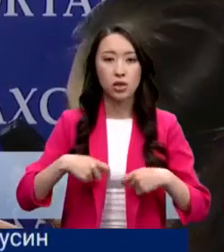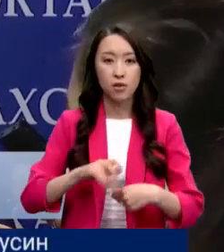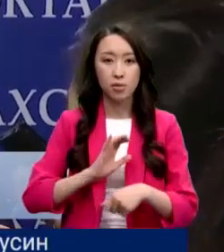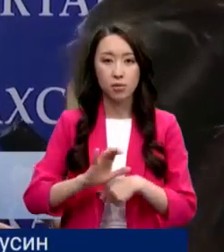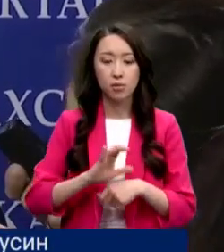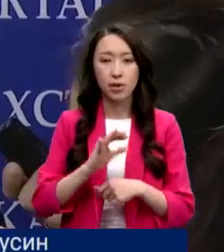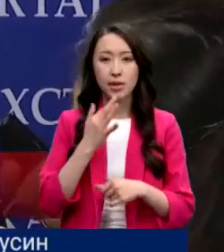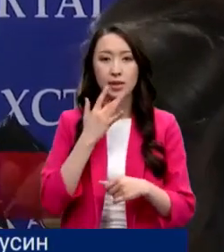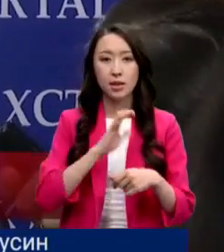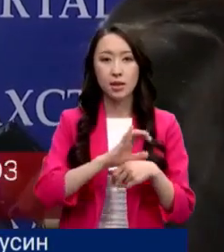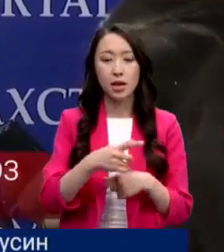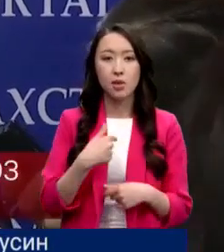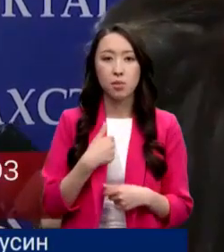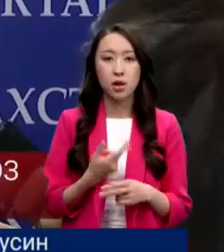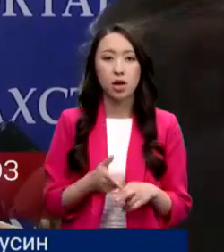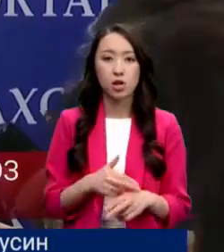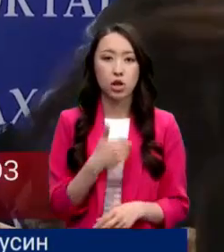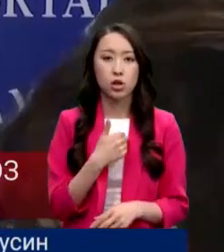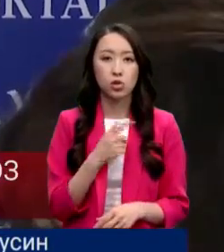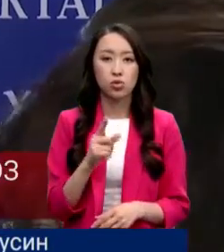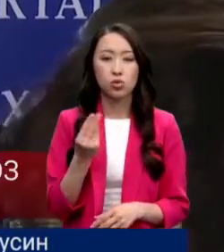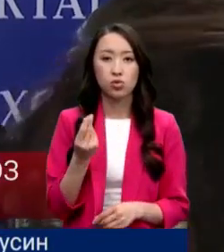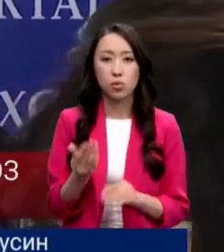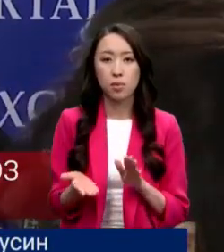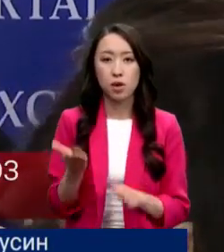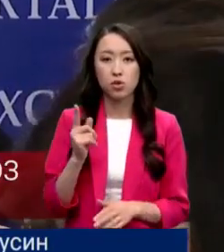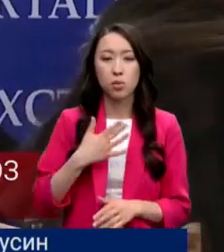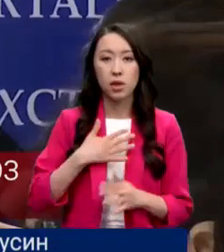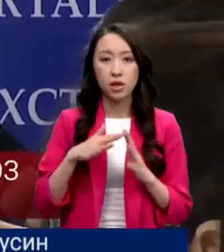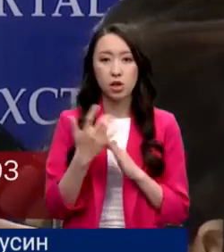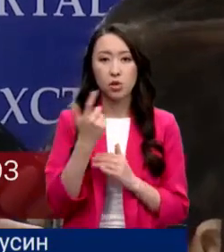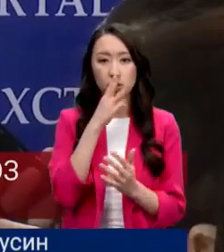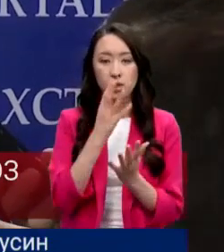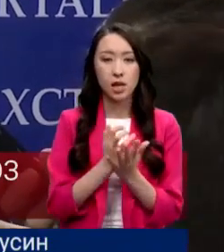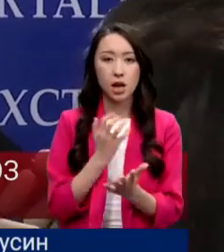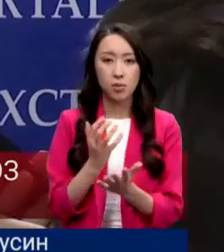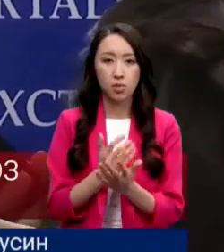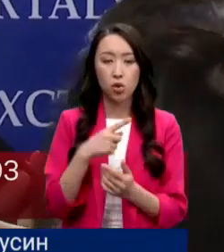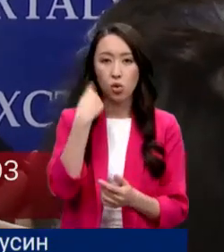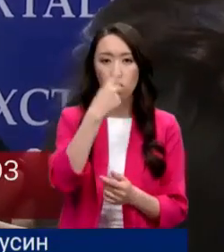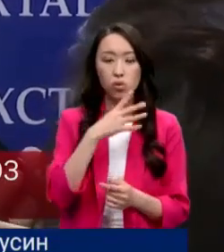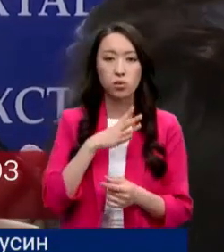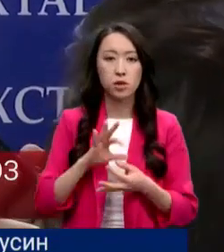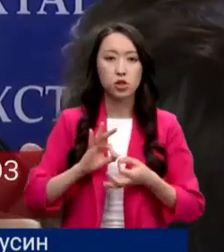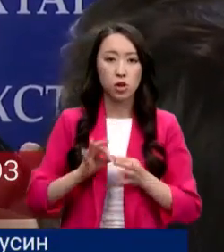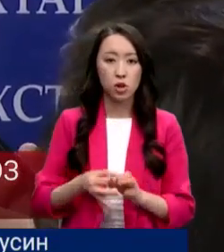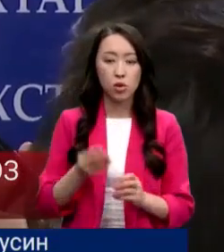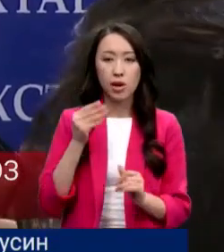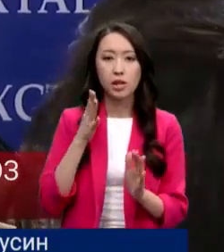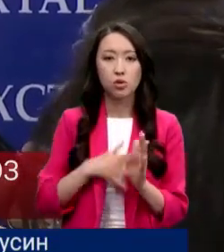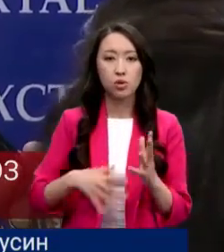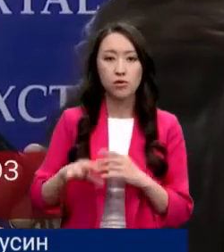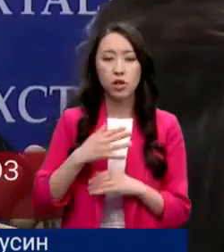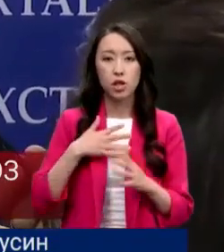и экспортеров зерна, конечно же, мы хотим, чтобы она чуть подросла, чтобы наши сельхозники заработали. Год был сложный, расходы все